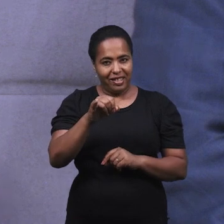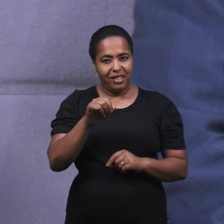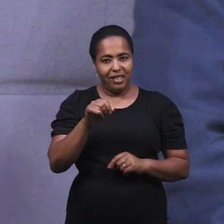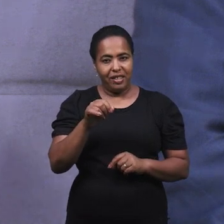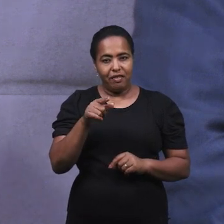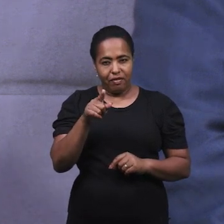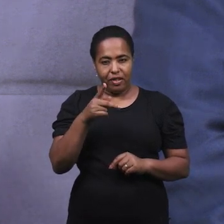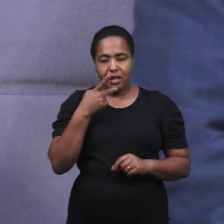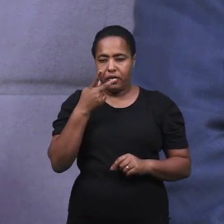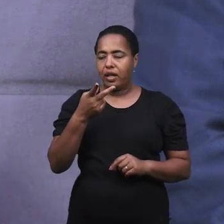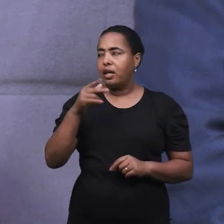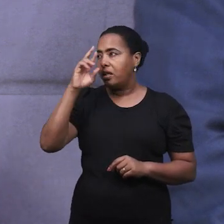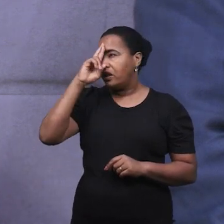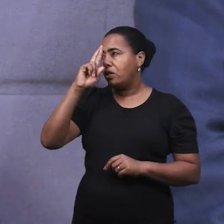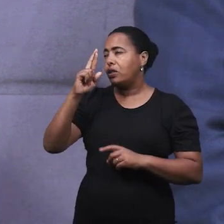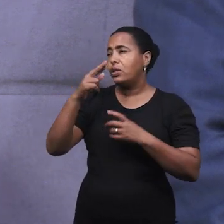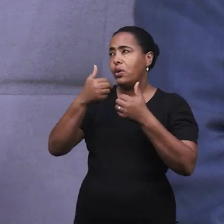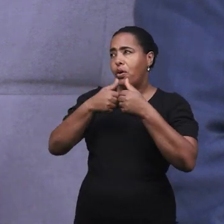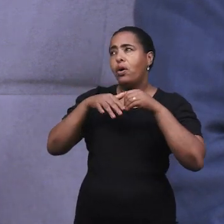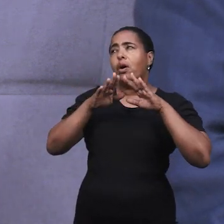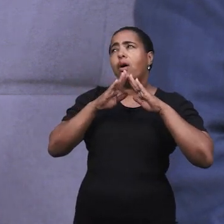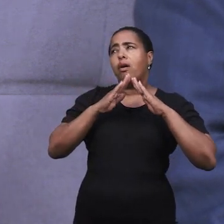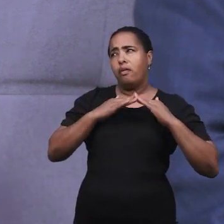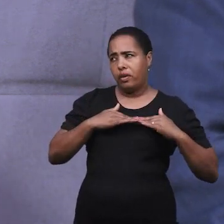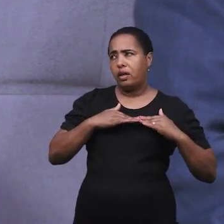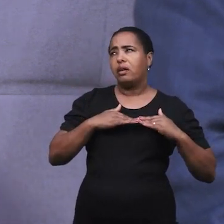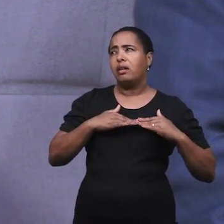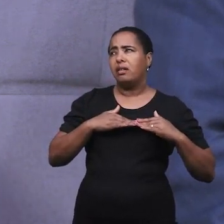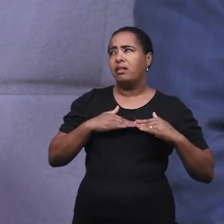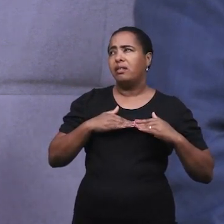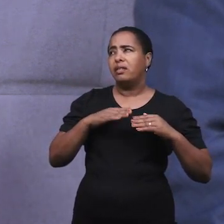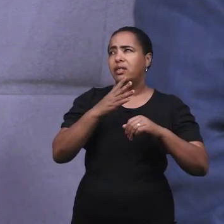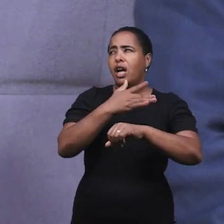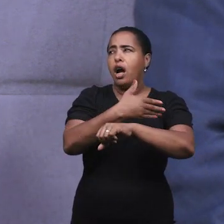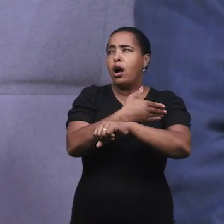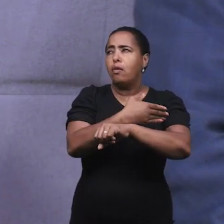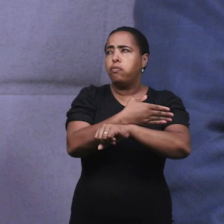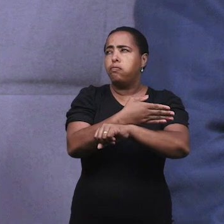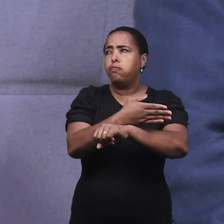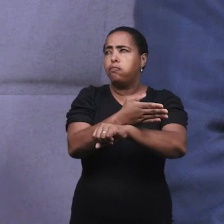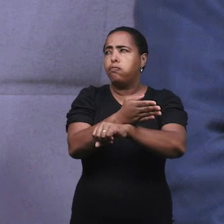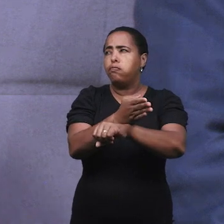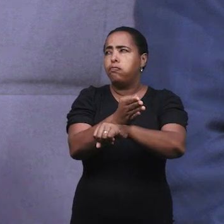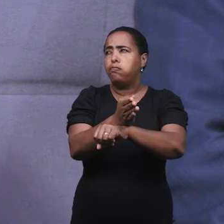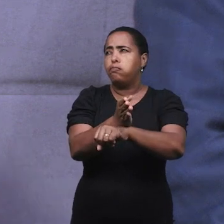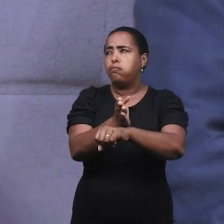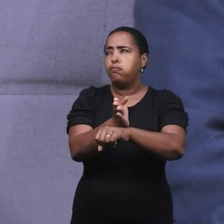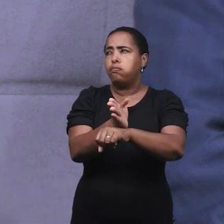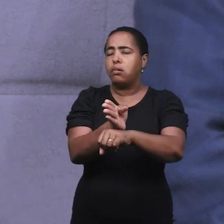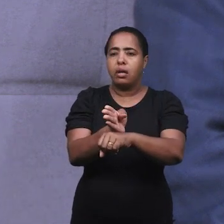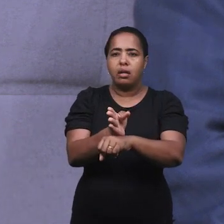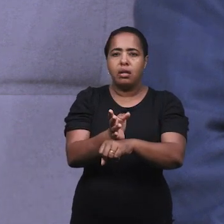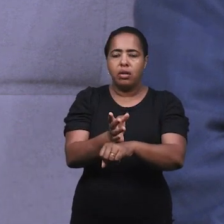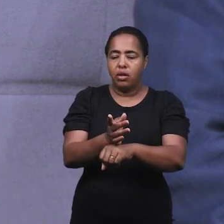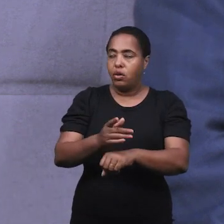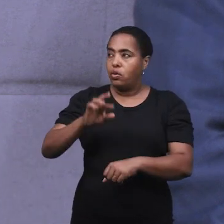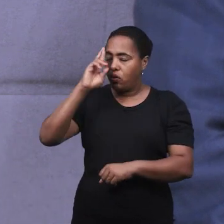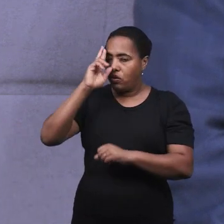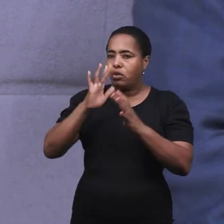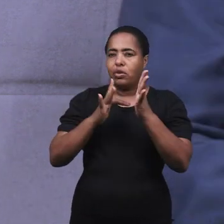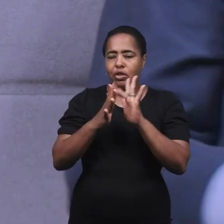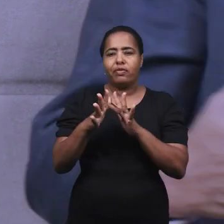fait tard, vous pouvez être sûr, il ne va pas rejeter votre invitation. Et quand Jésus est entré avec eux dans une